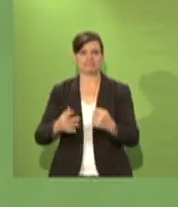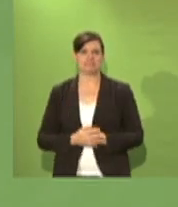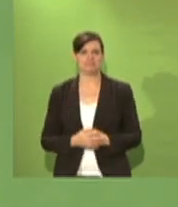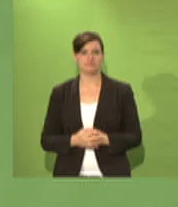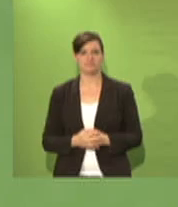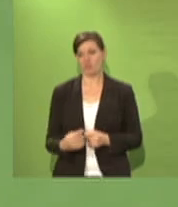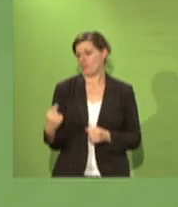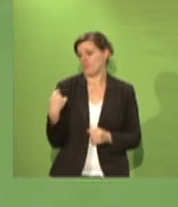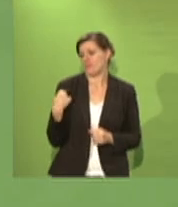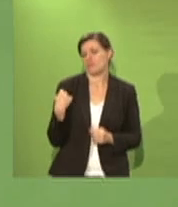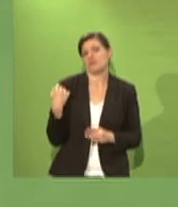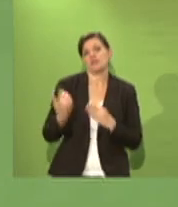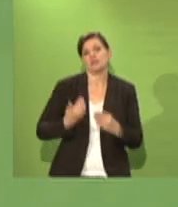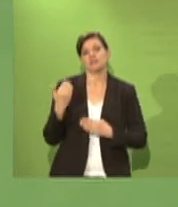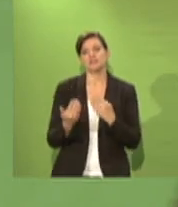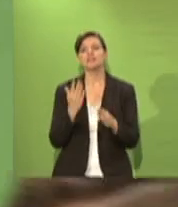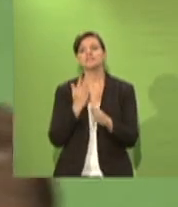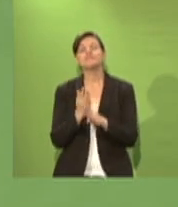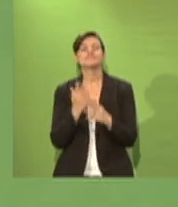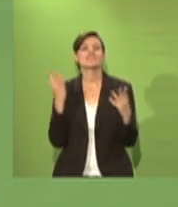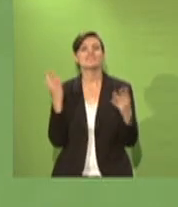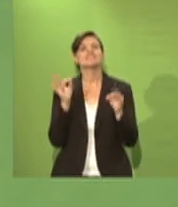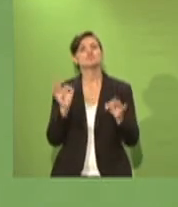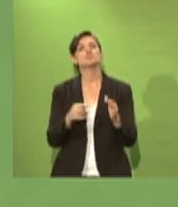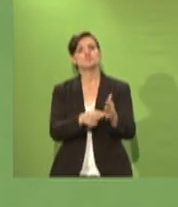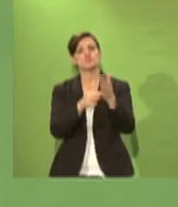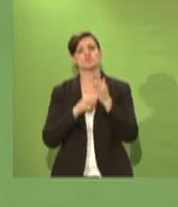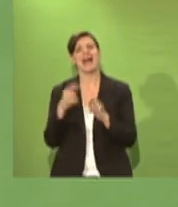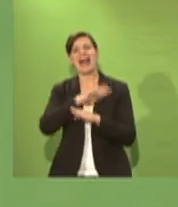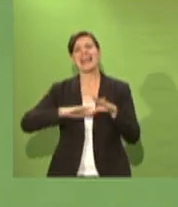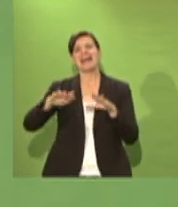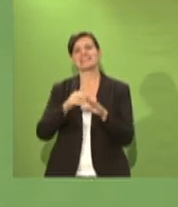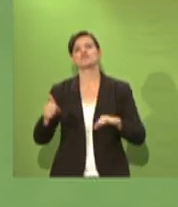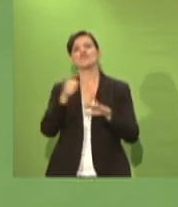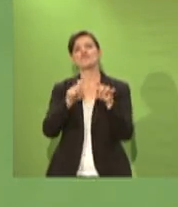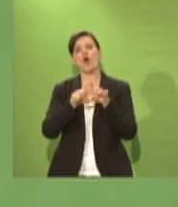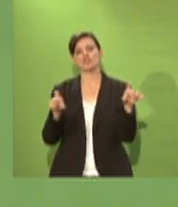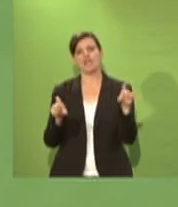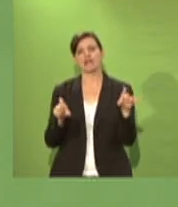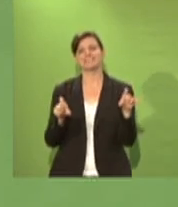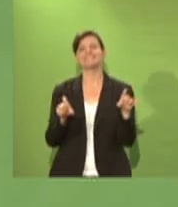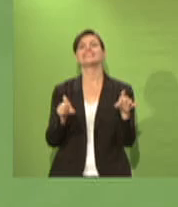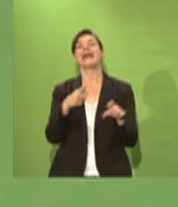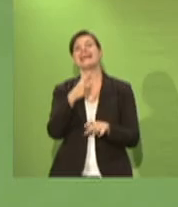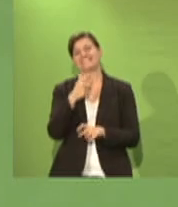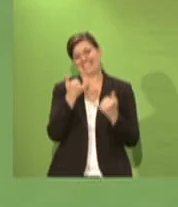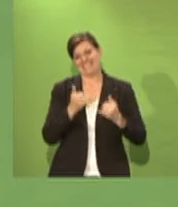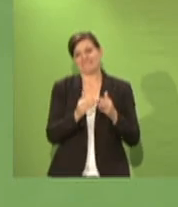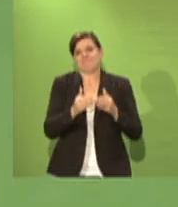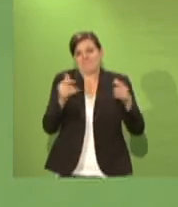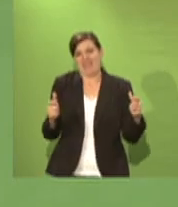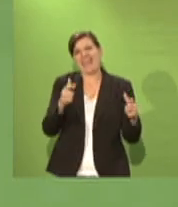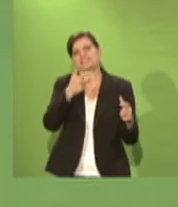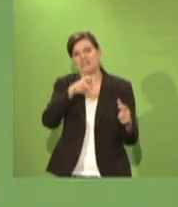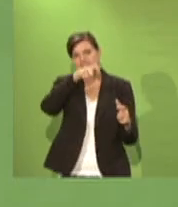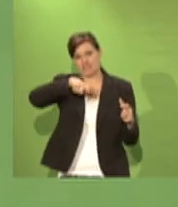Vergangenheit. Es ist ein positives Signal, finde ich, darin, dass der Landesvorstand erweitert worden ist auf 20. So haben auch wir im